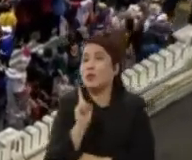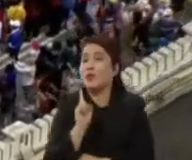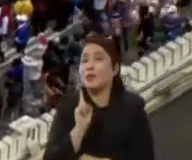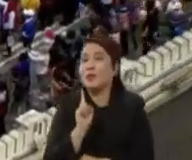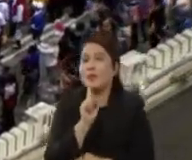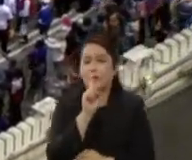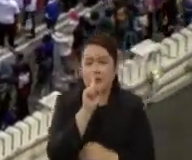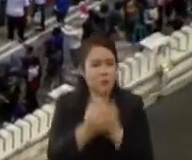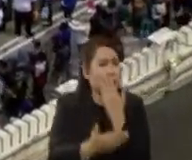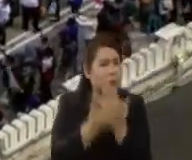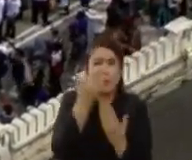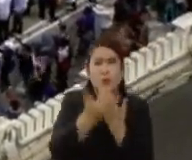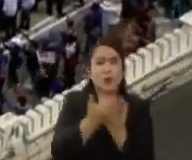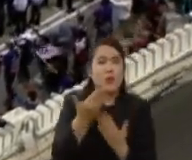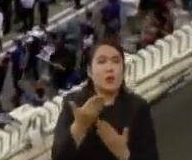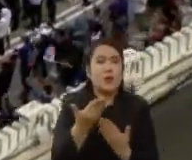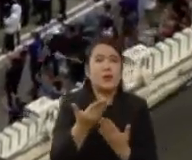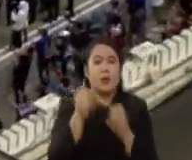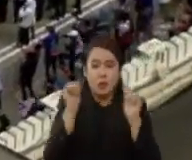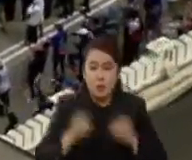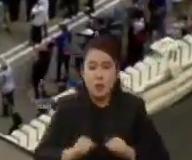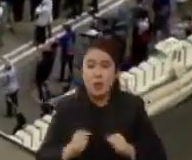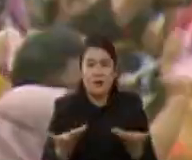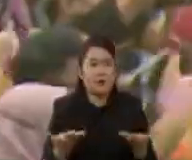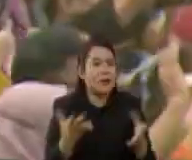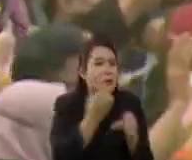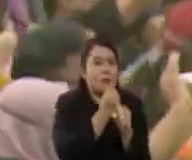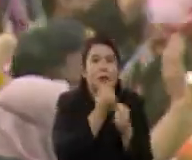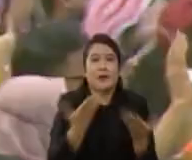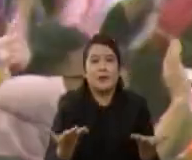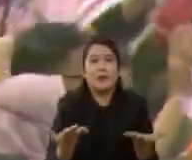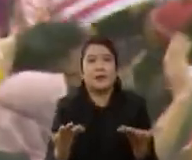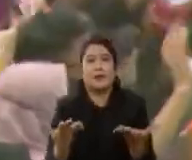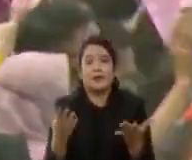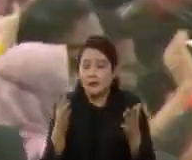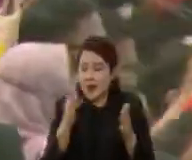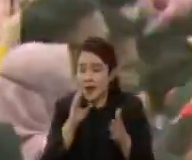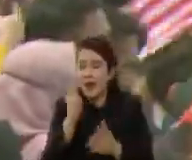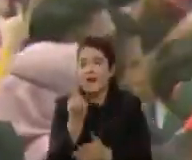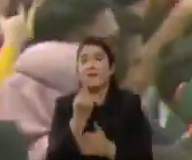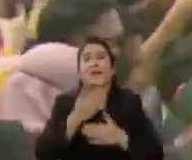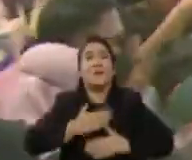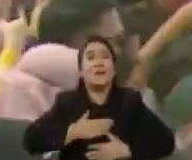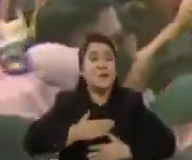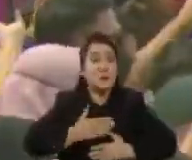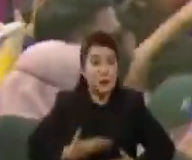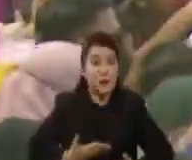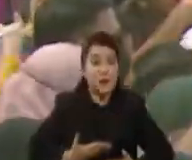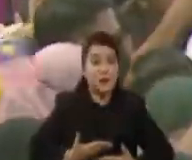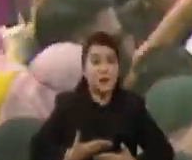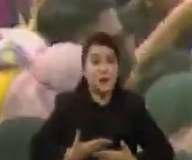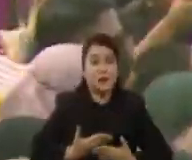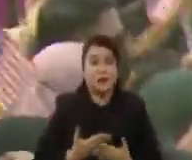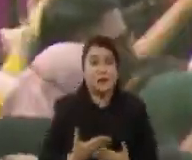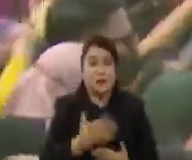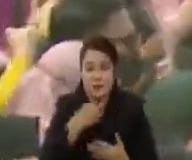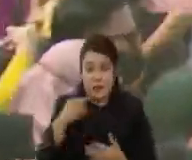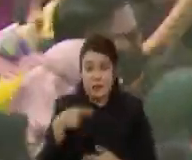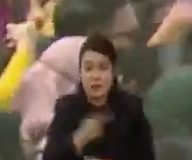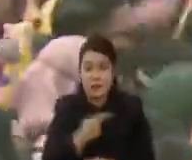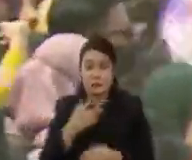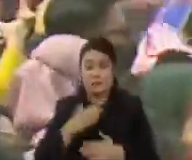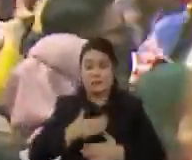perkara yang mudah dan boleh didapati melainkan dengan pengorbanan. Dengan kerananya kita terpaksa